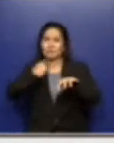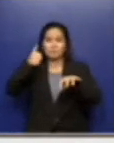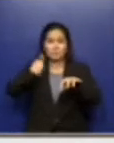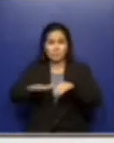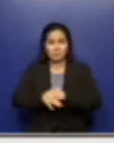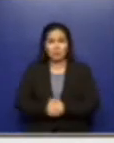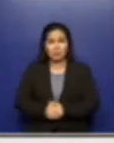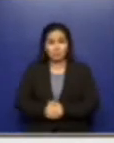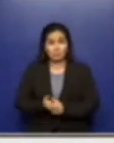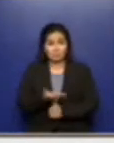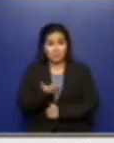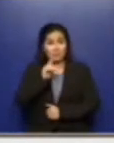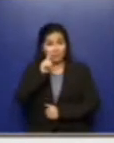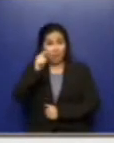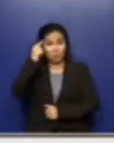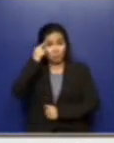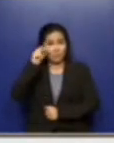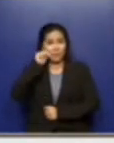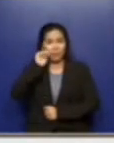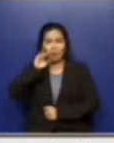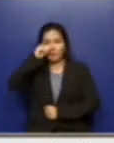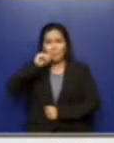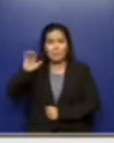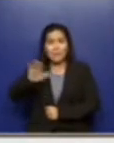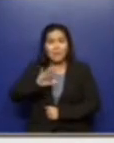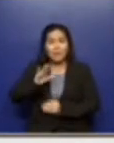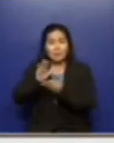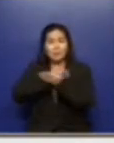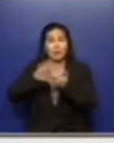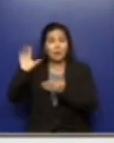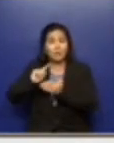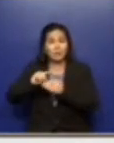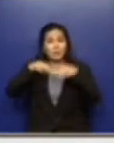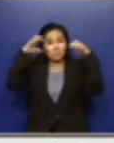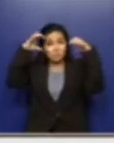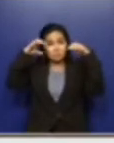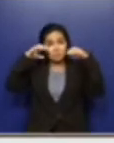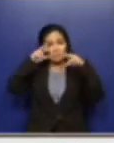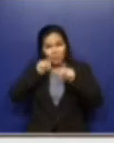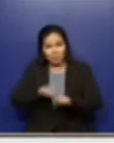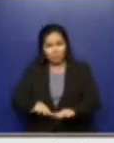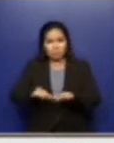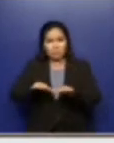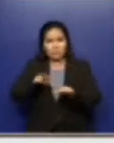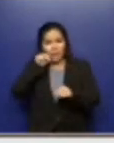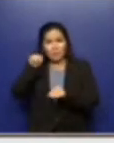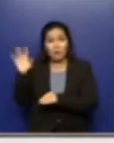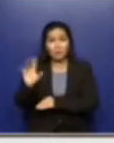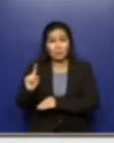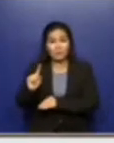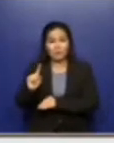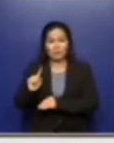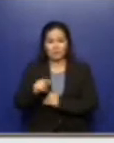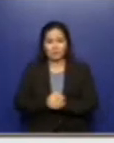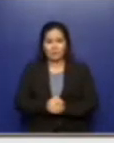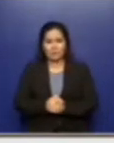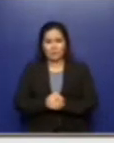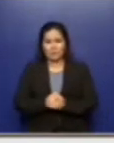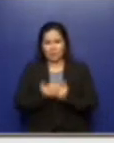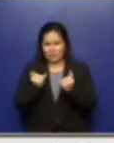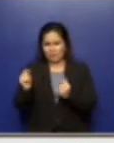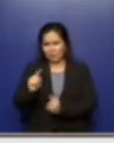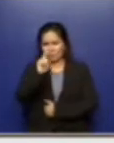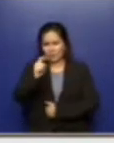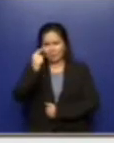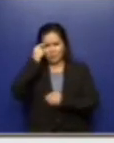น้ำประเทศไทยเนี่ยมันมาอย่างไรมาบนฟ้ามาบนดินมาใต้ดินถามว่าทำยังไงน้ำฝน